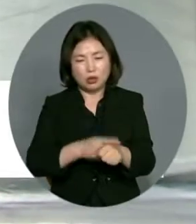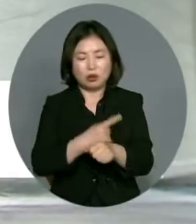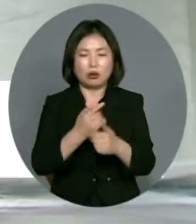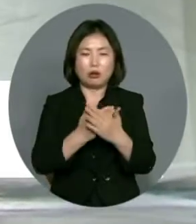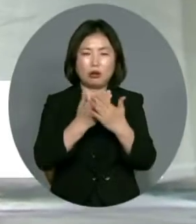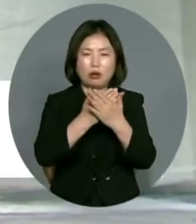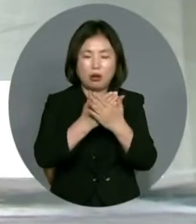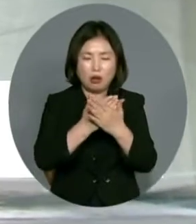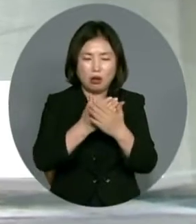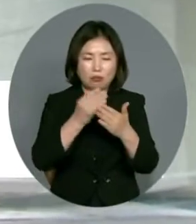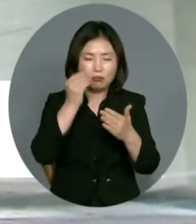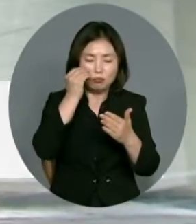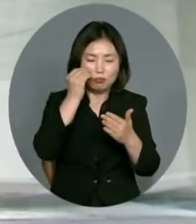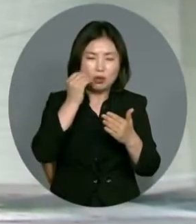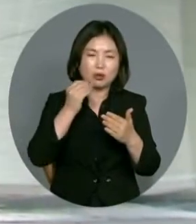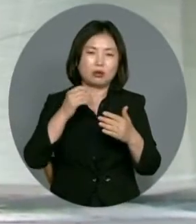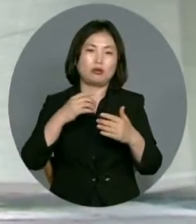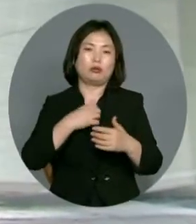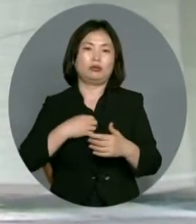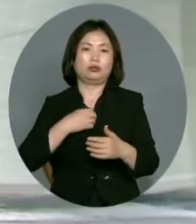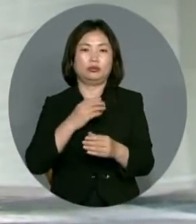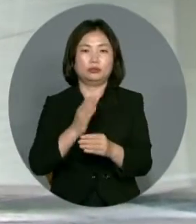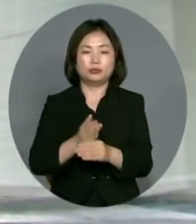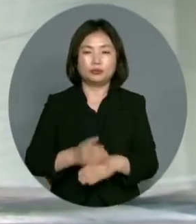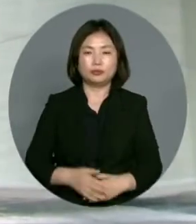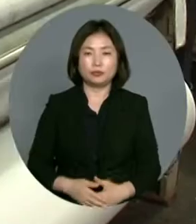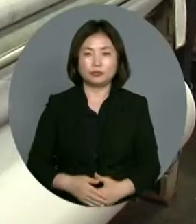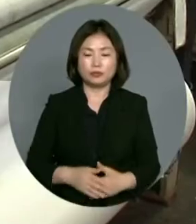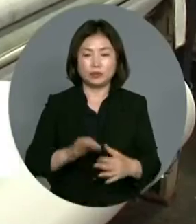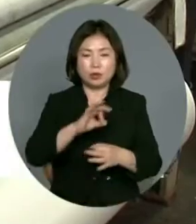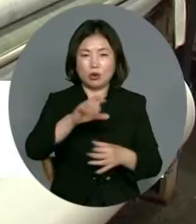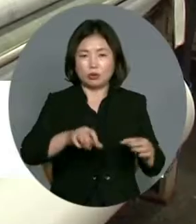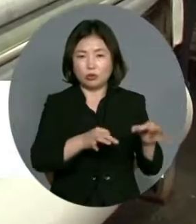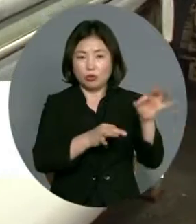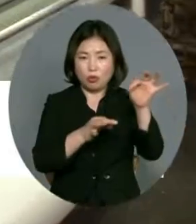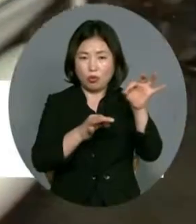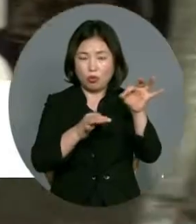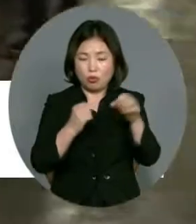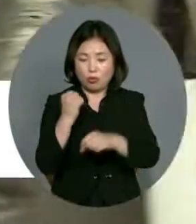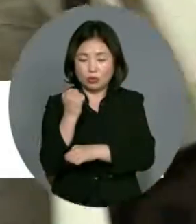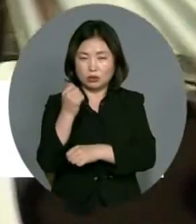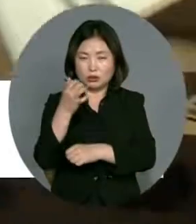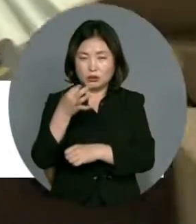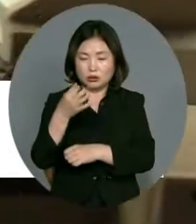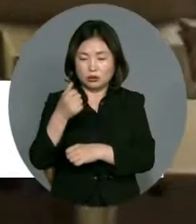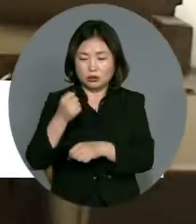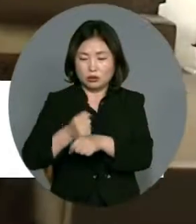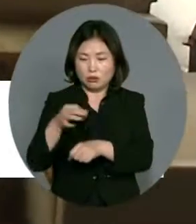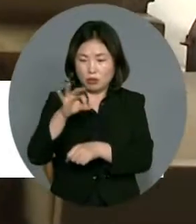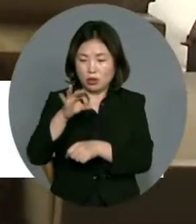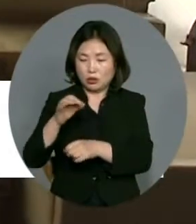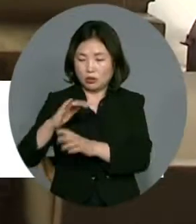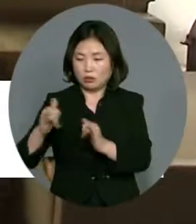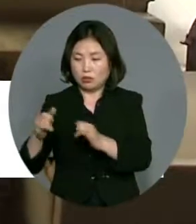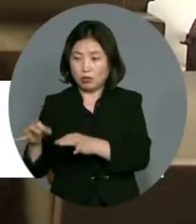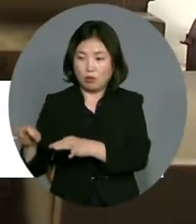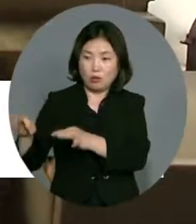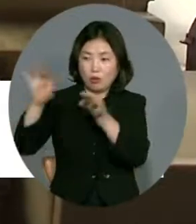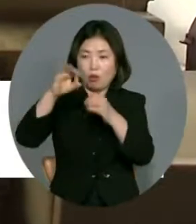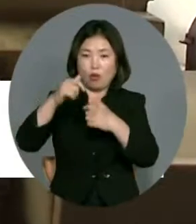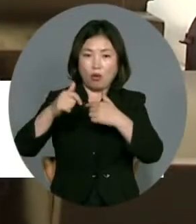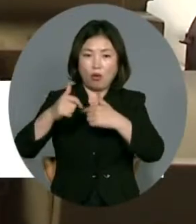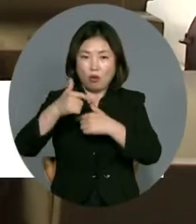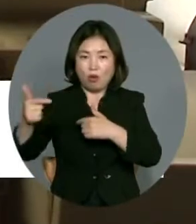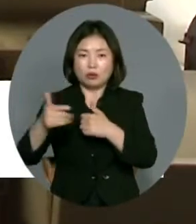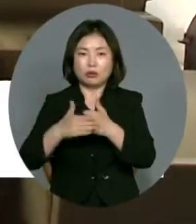성장세가 멈추지 않을까 걱정이 큽니다. 환율 올라가는 폭보다 원자재 상승률이라든지 인건비 상승률이 그보다 더 많으니까